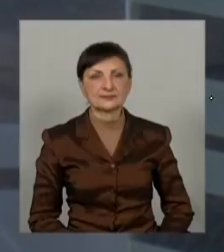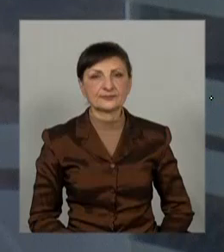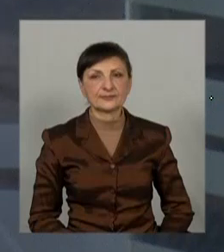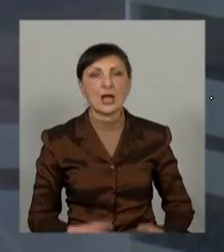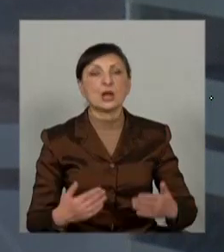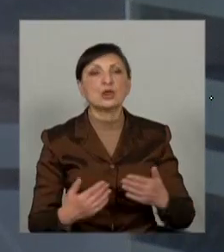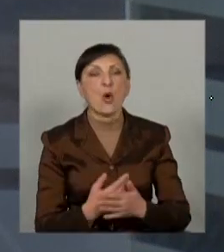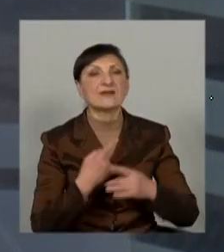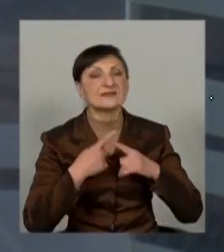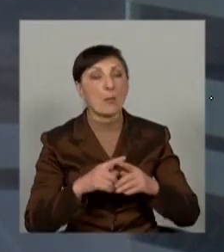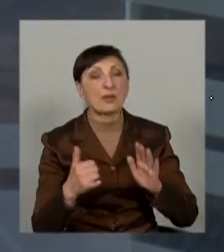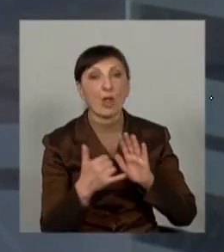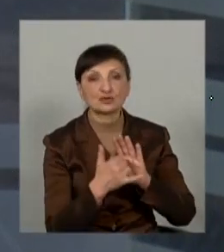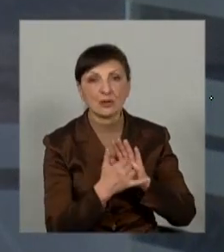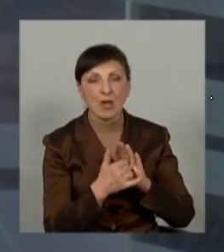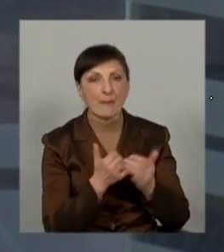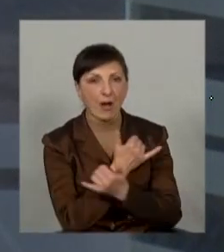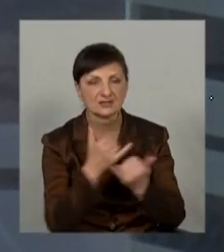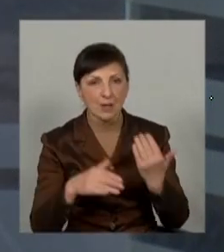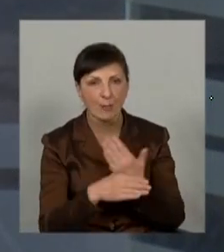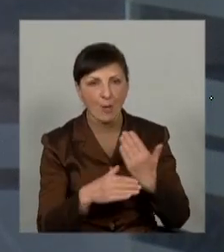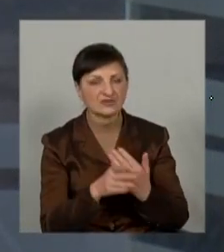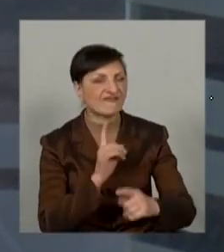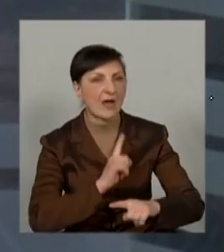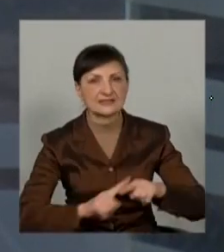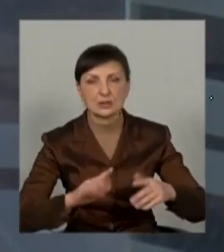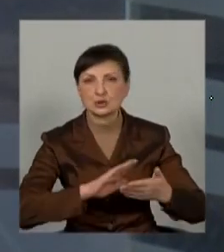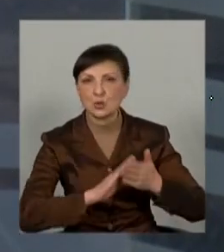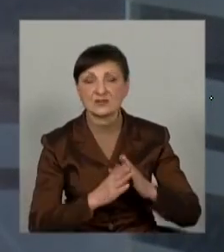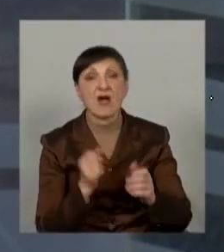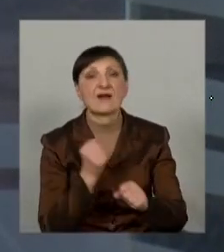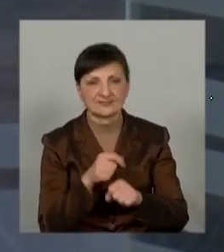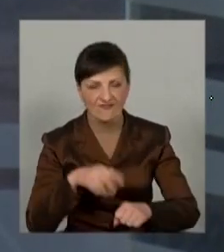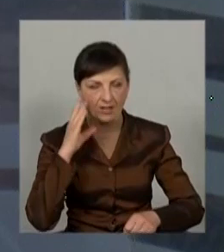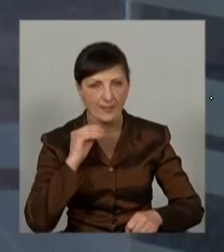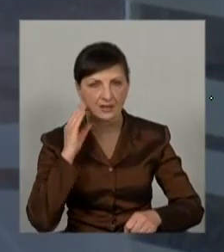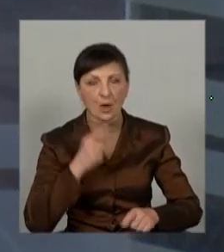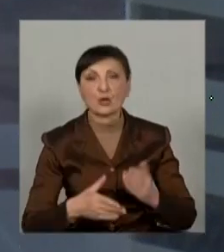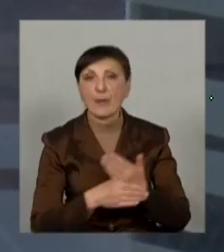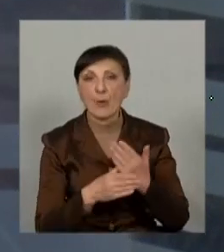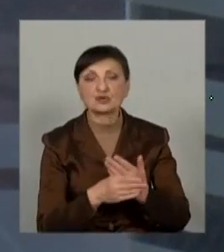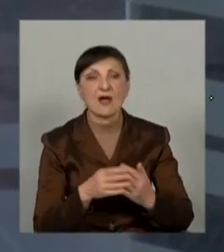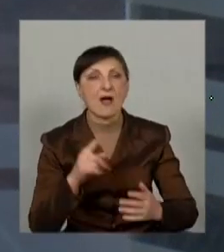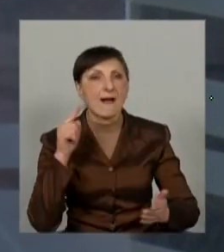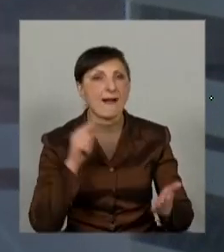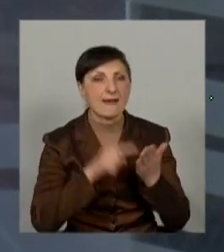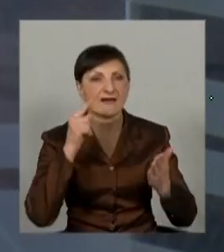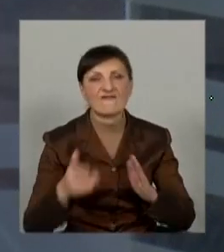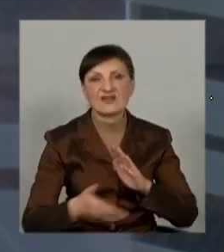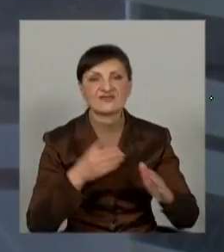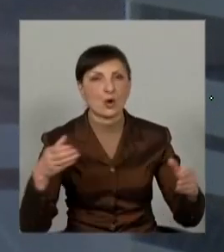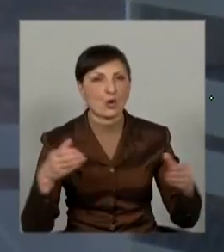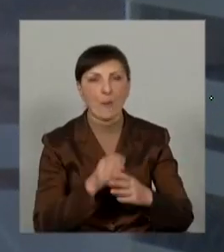Новое инновационное приложение по оказанию помощи в экстренной ситуации разработали в Алматы. Оно позволяет в один клик вызвать группу